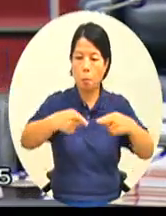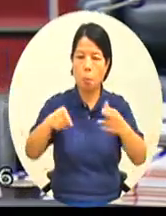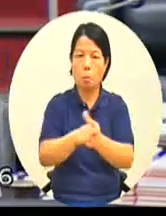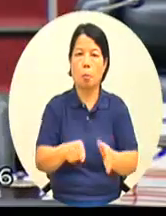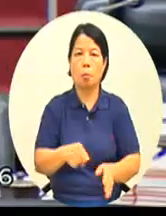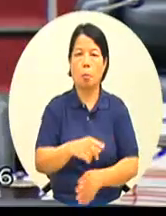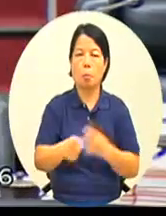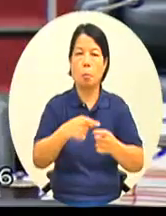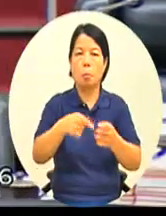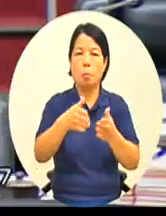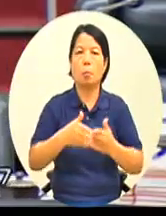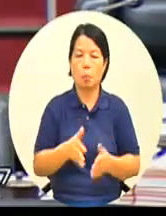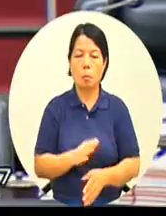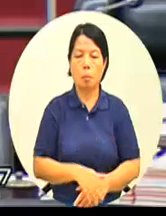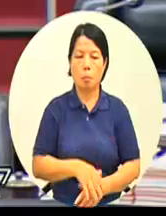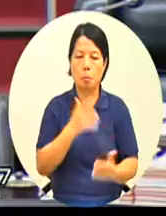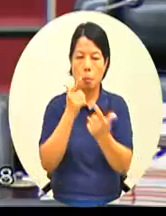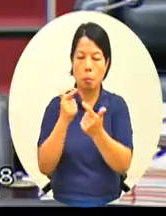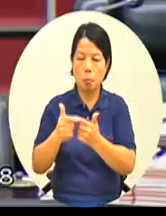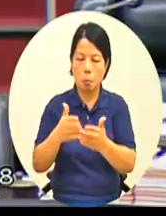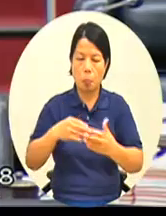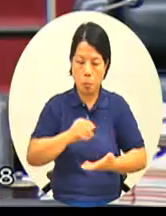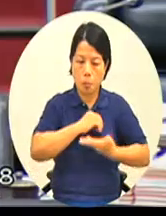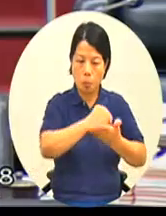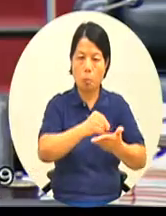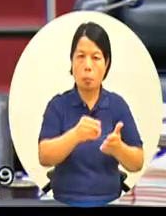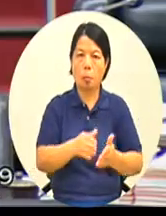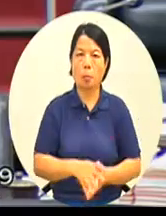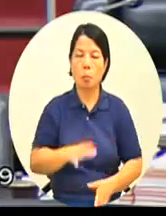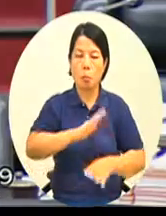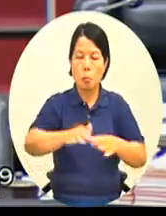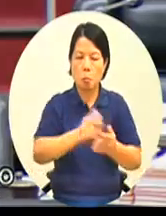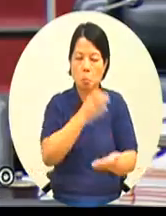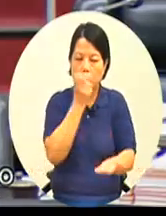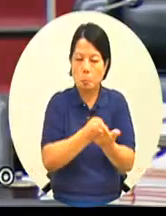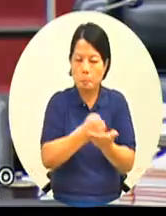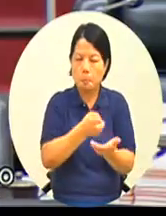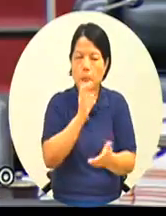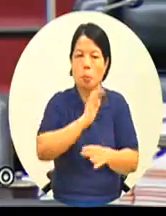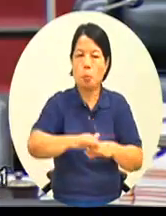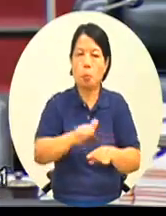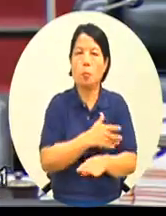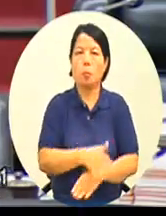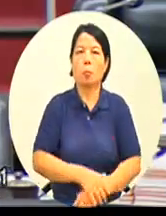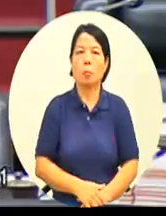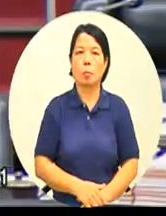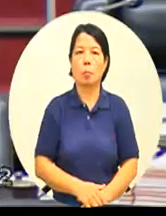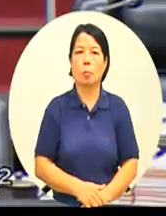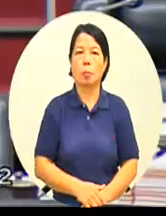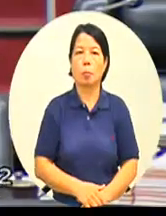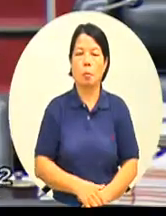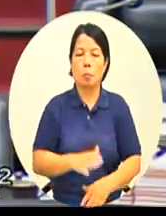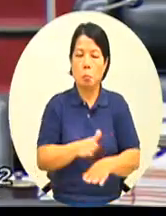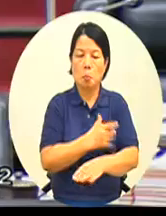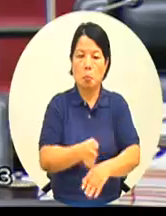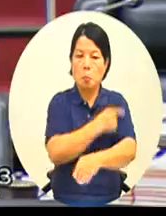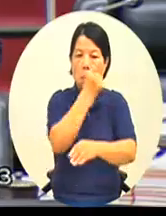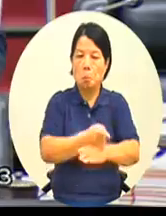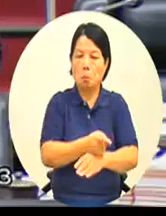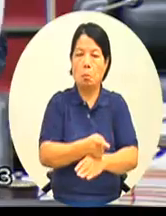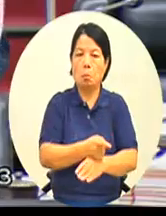们应该也要去适度的做建议，会不会太严苛了？因为真的不会有一次刚